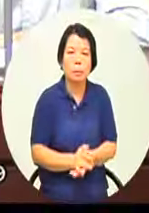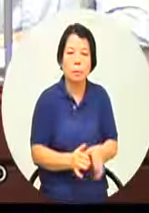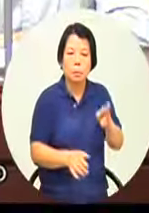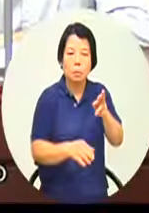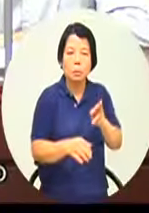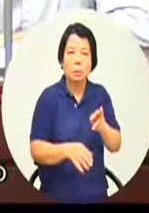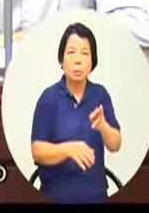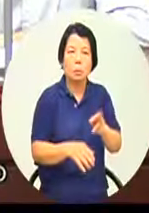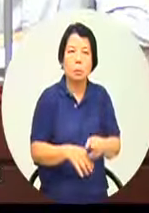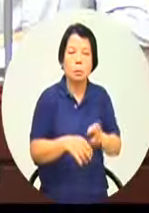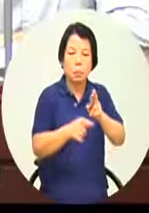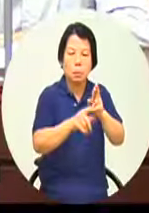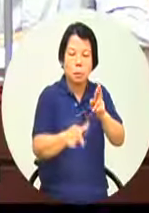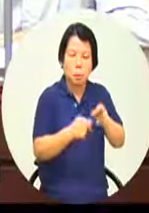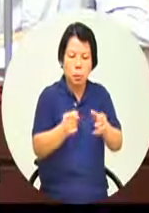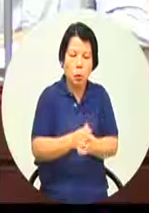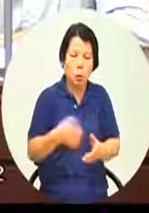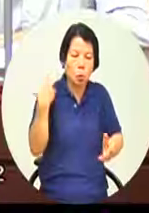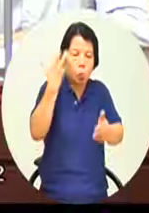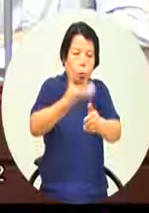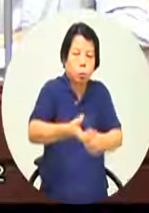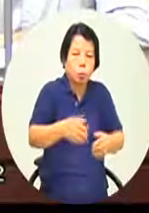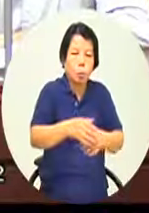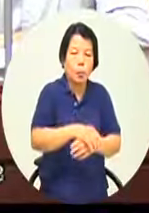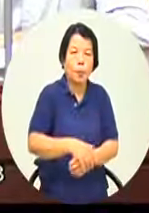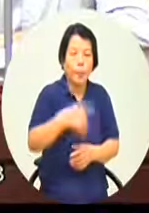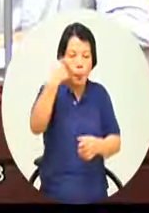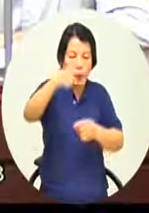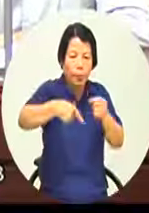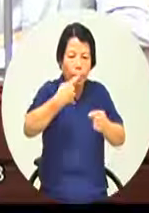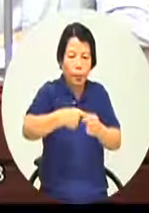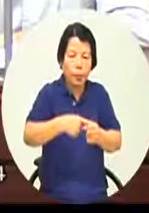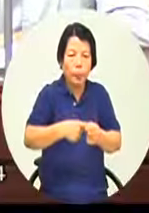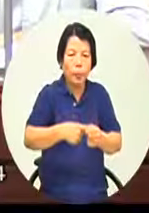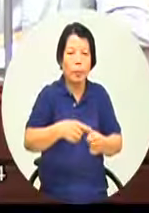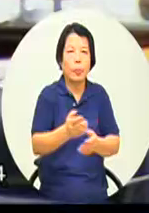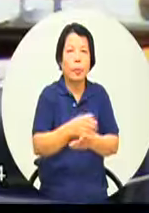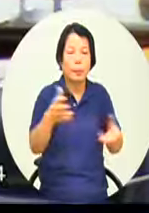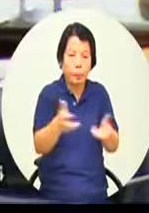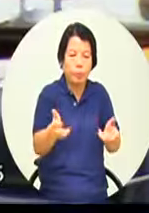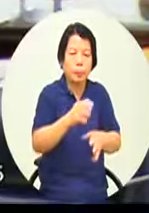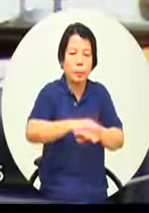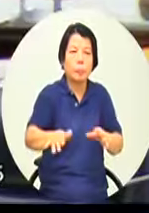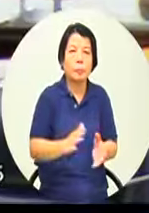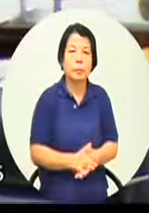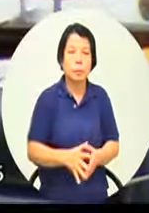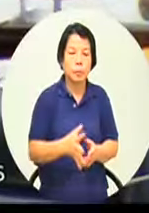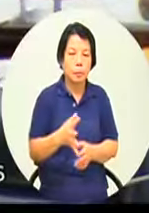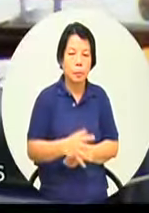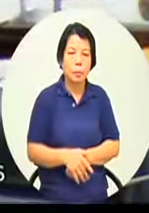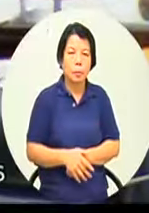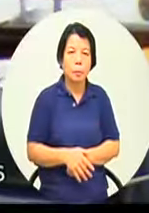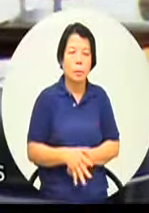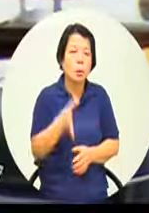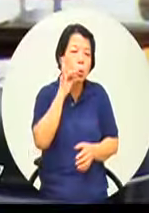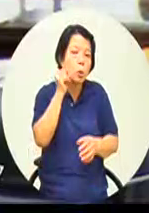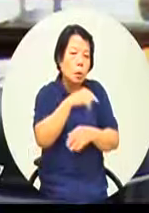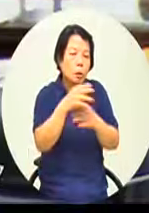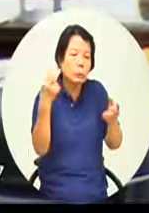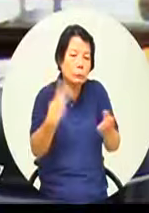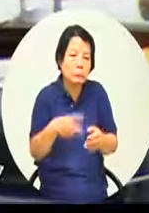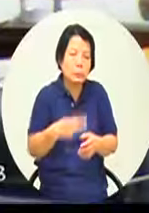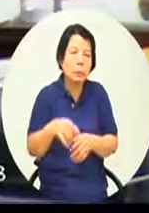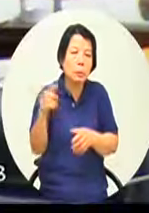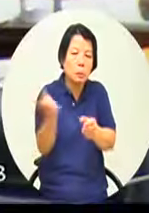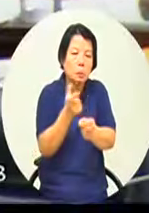年底我们会发包，那明年初动工。 那等于是说每一次 这几个月如果还有水灾风灾，我